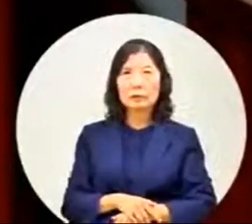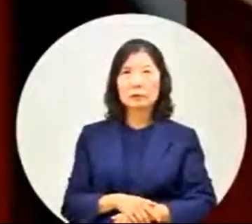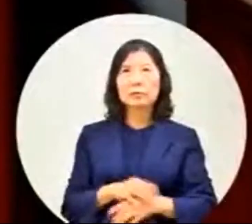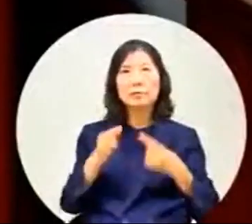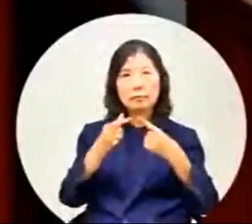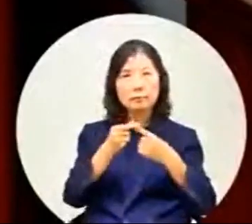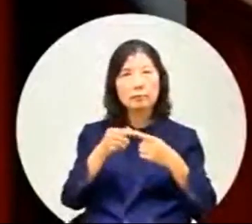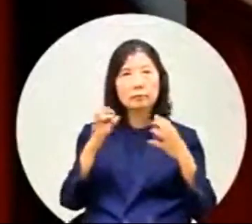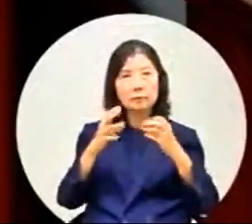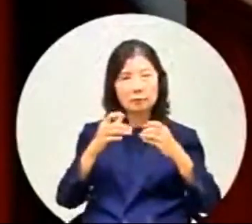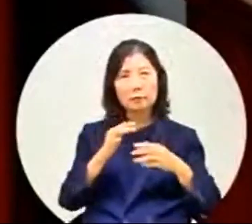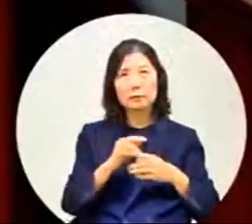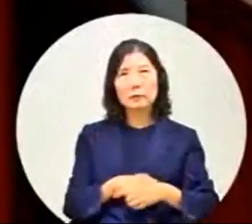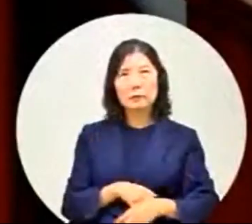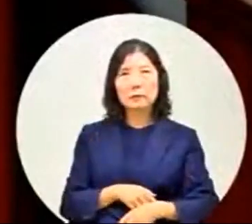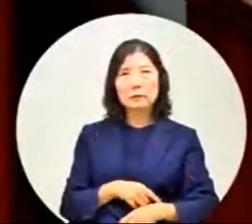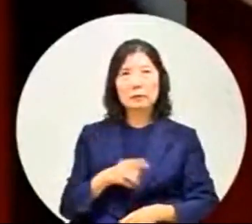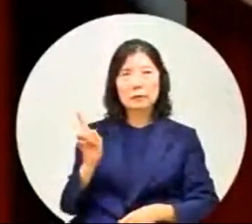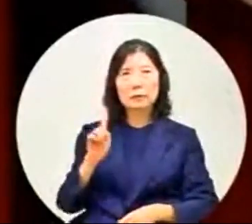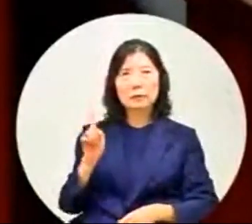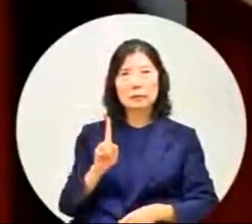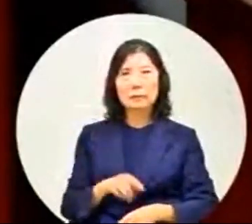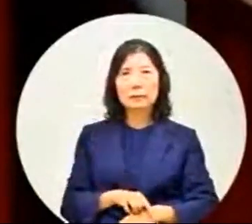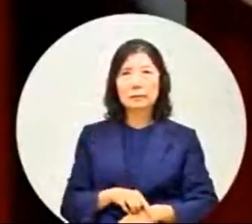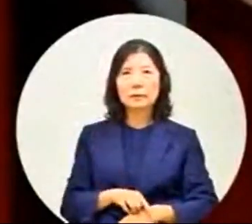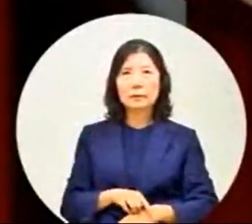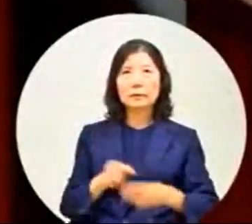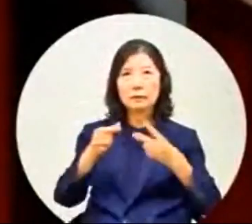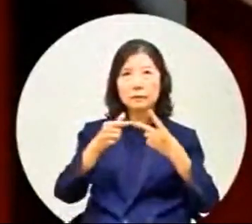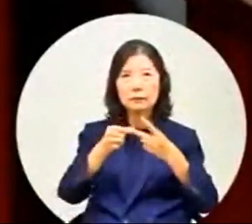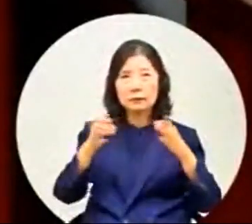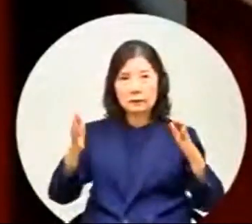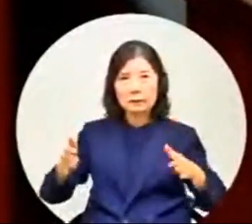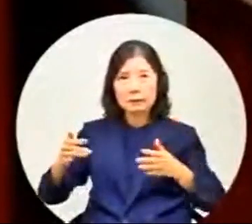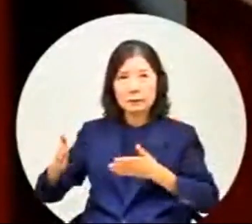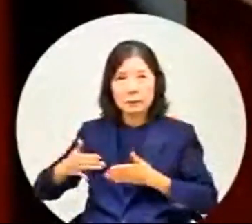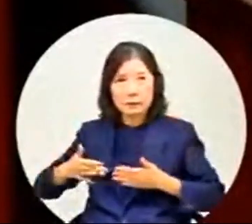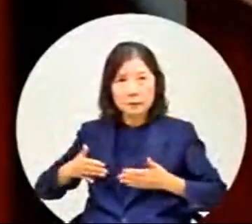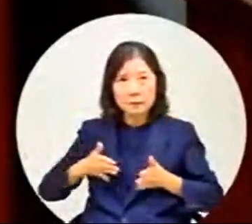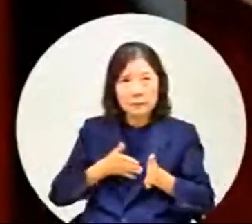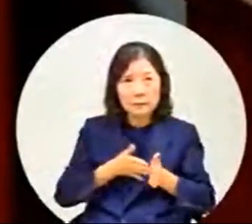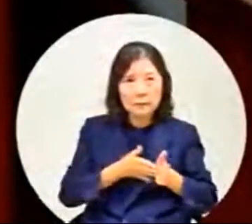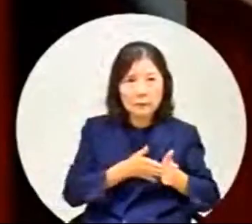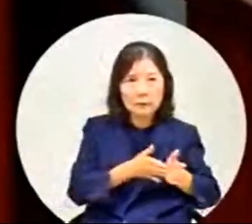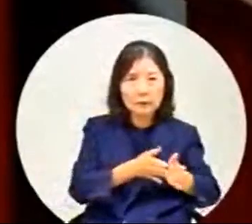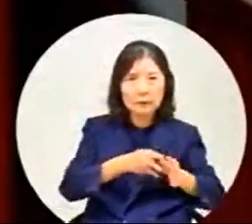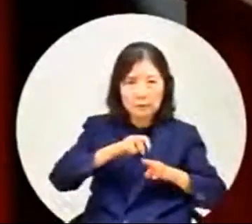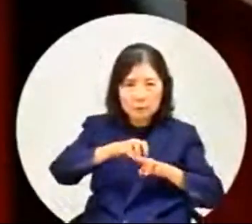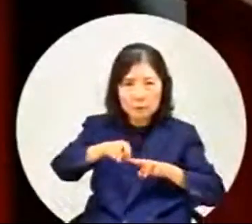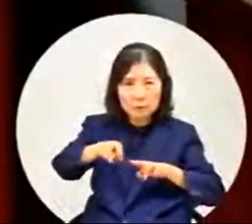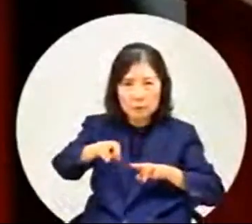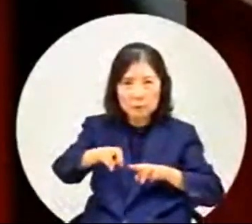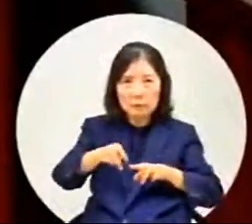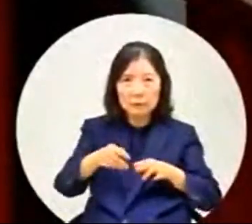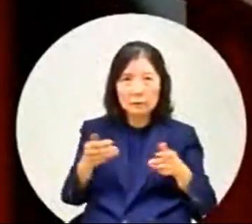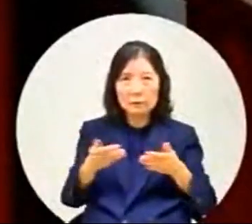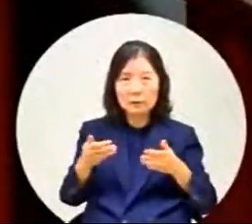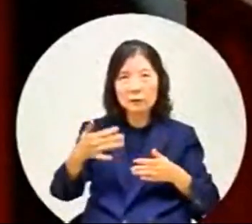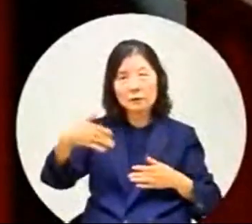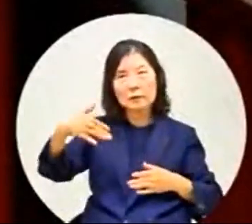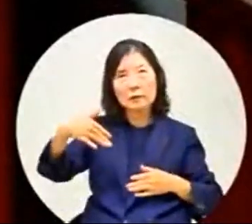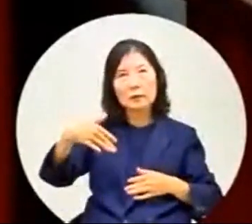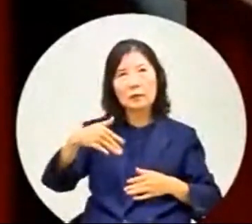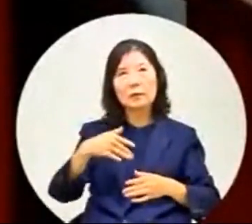论，为什么在我们二阶轻轨还没有轨道完全新建完好的时